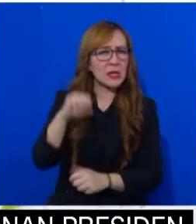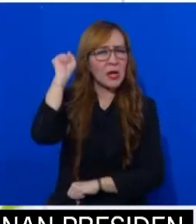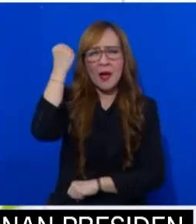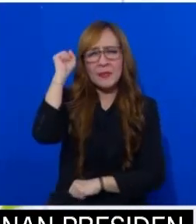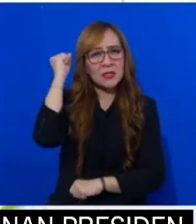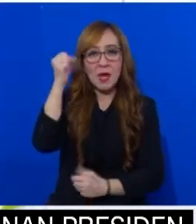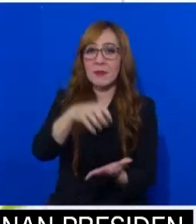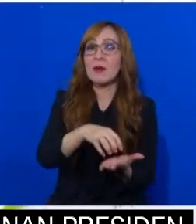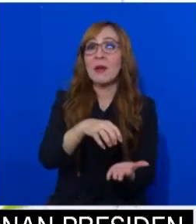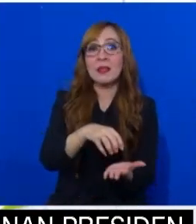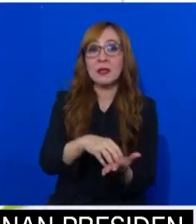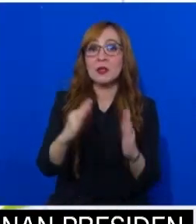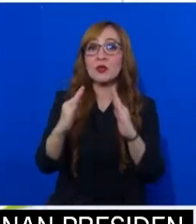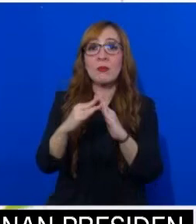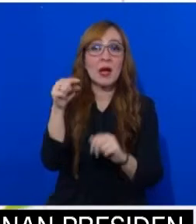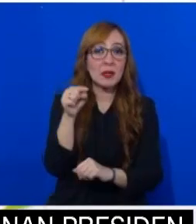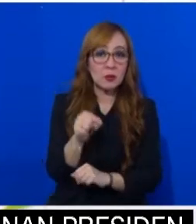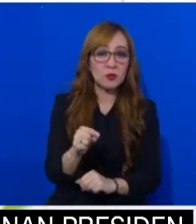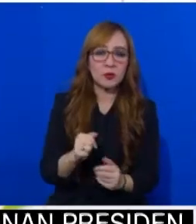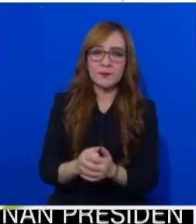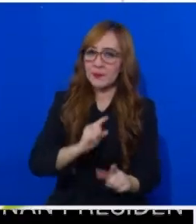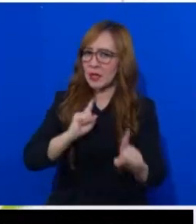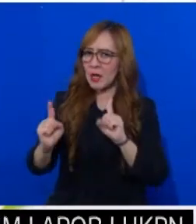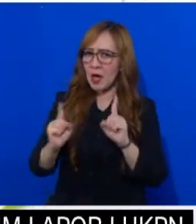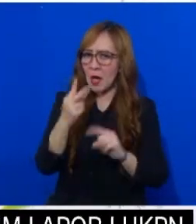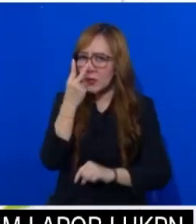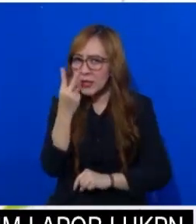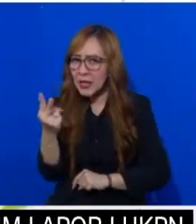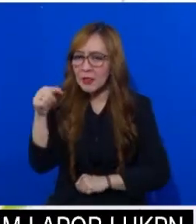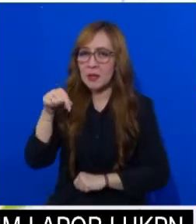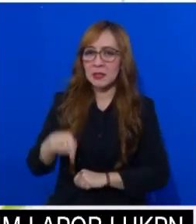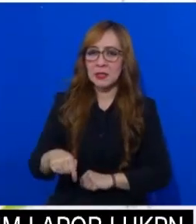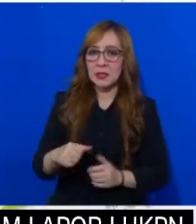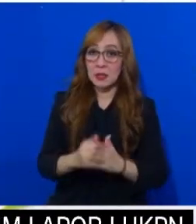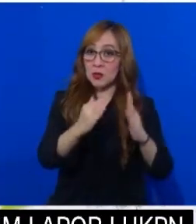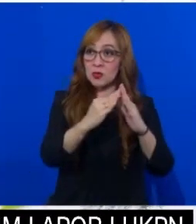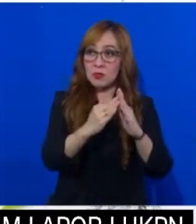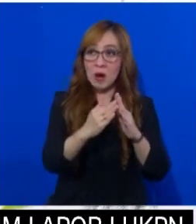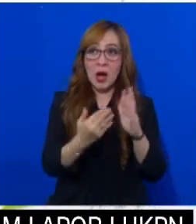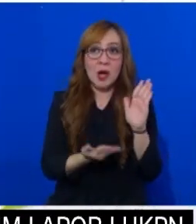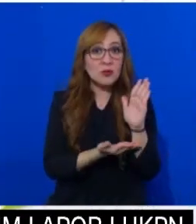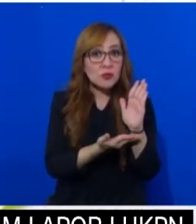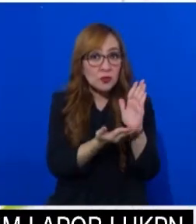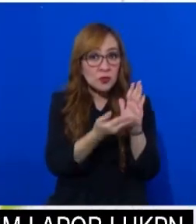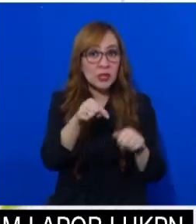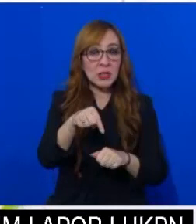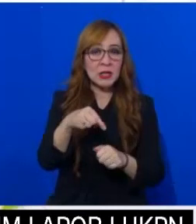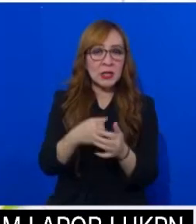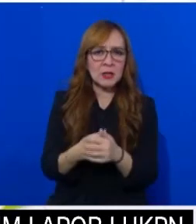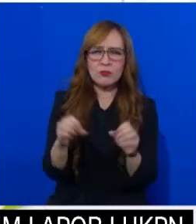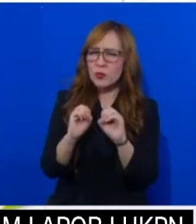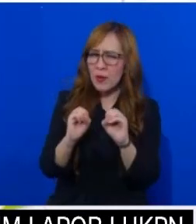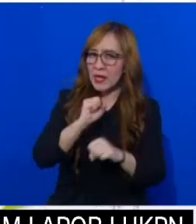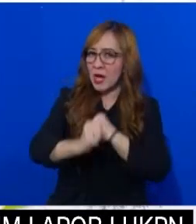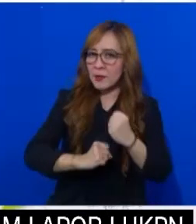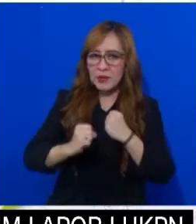untuk menempati rusun tersebut. Dan jika dilihat dari sini, memang rumah susun ini masih belum terlihat adanya aktivitas.